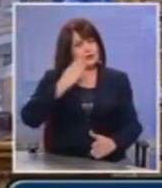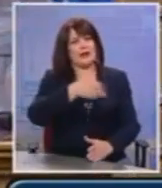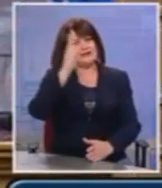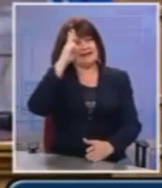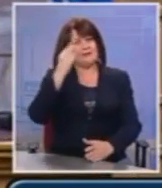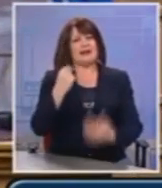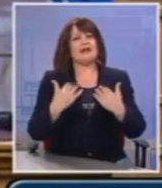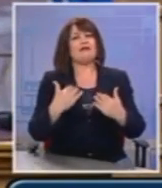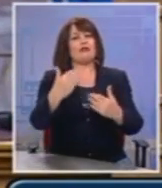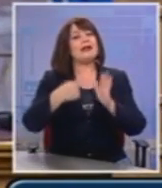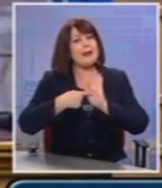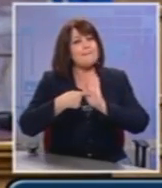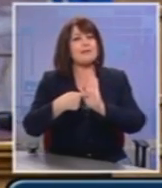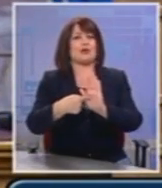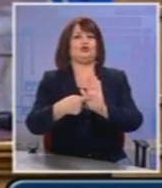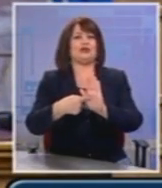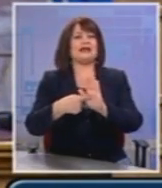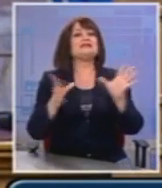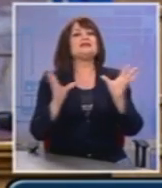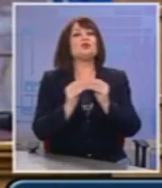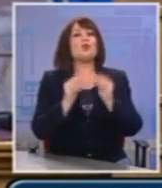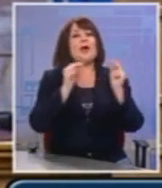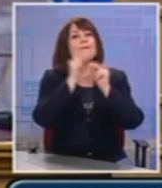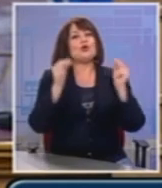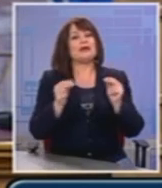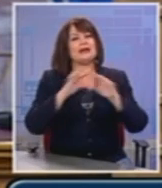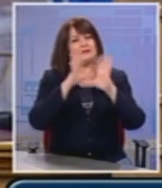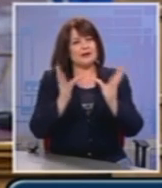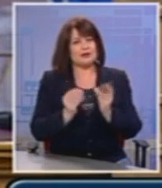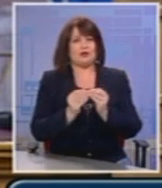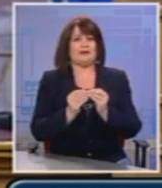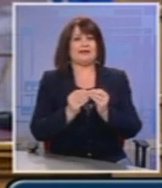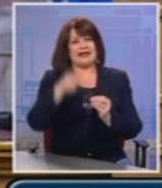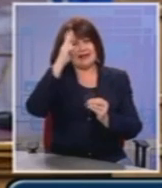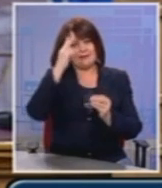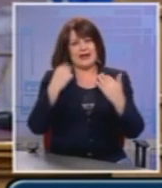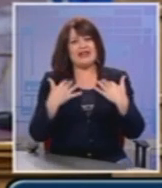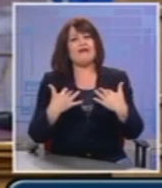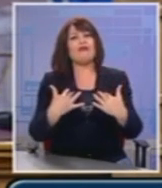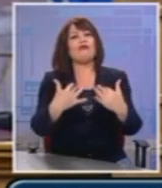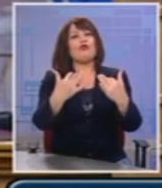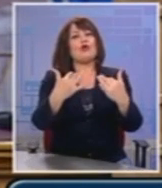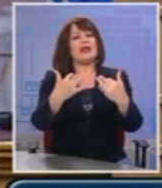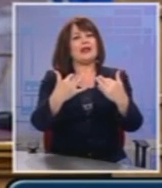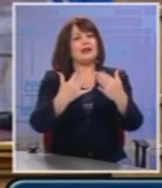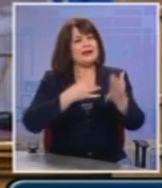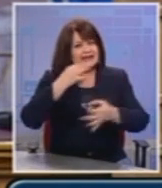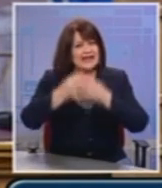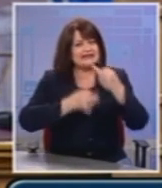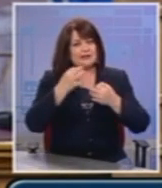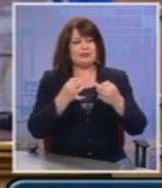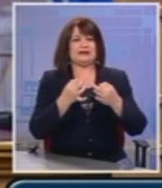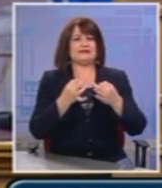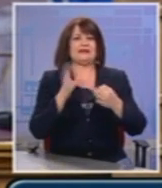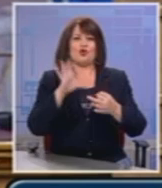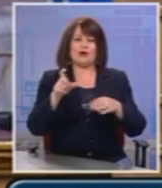κοινοβούλιο για να παρουσιάσετε τα πορίσματα της επιτροπής αυτής στο ίδιο το γερμανικό κοινοβούλιο στη βασική χώ